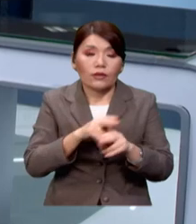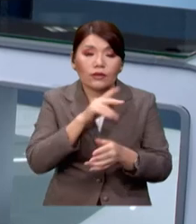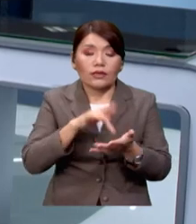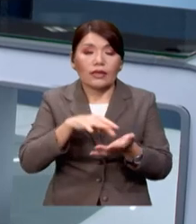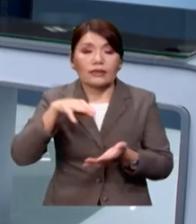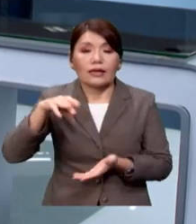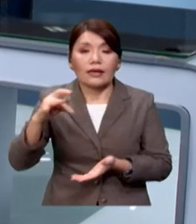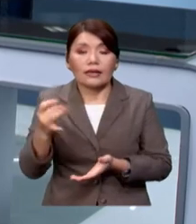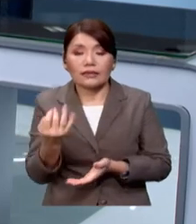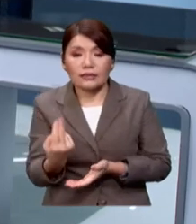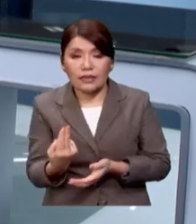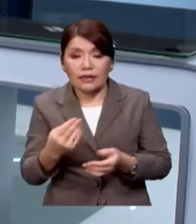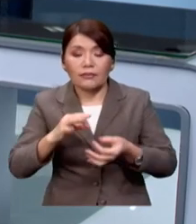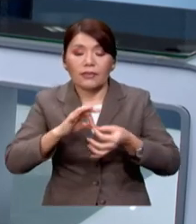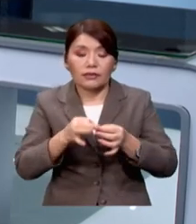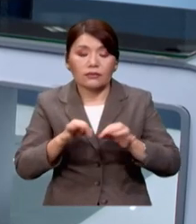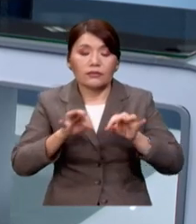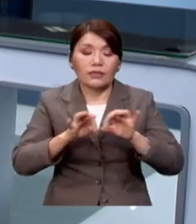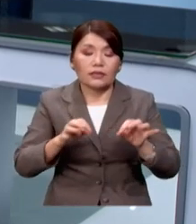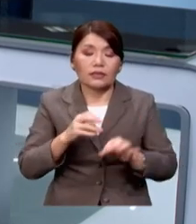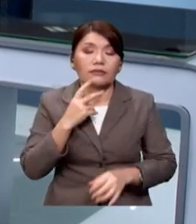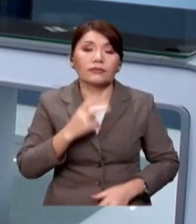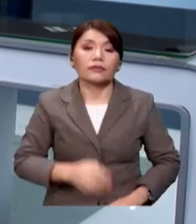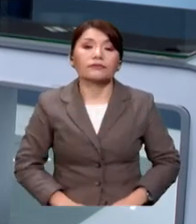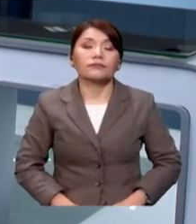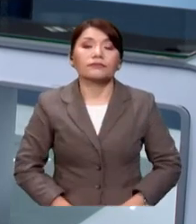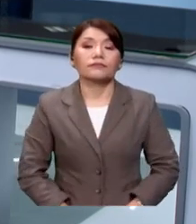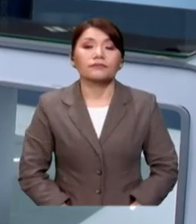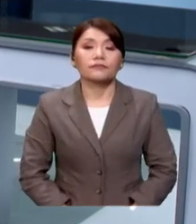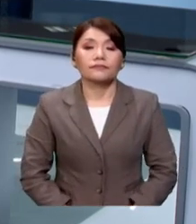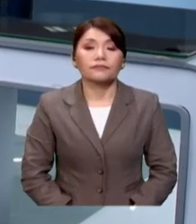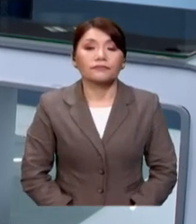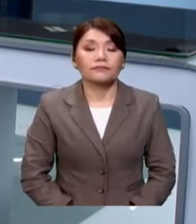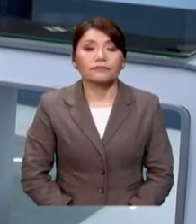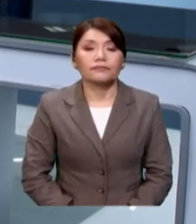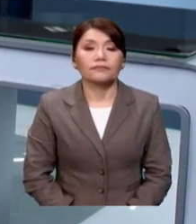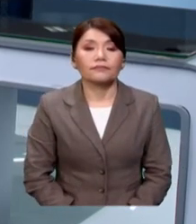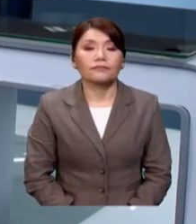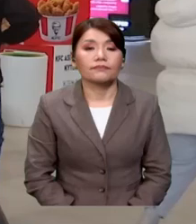торговых центров столицы. Подробности в материале коллеги Ботагоз Марабаевой.